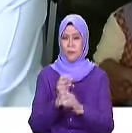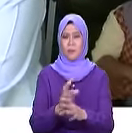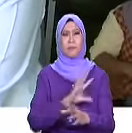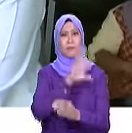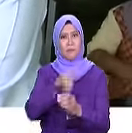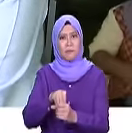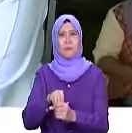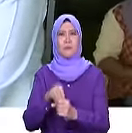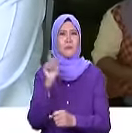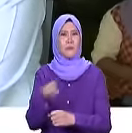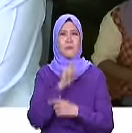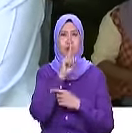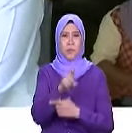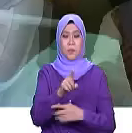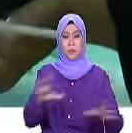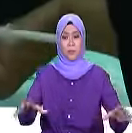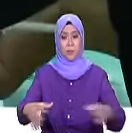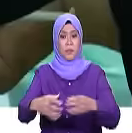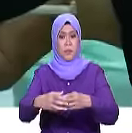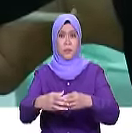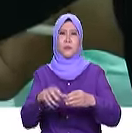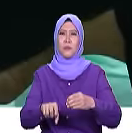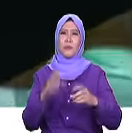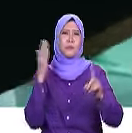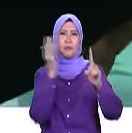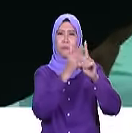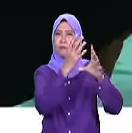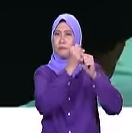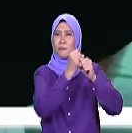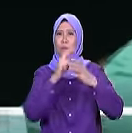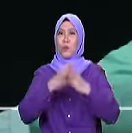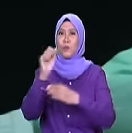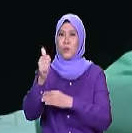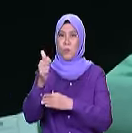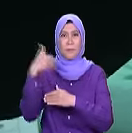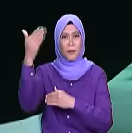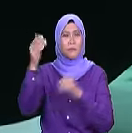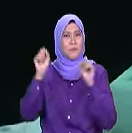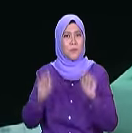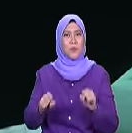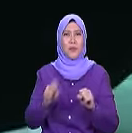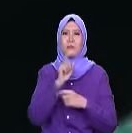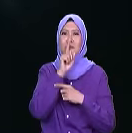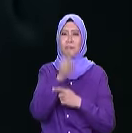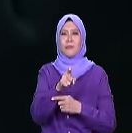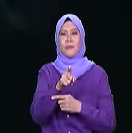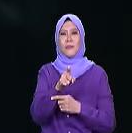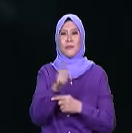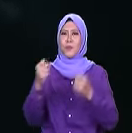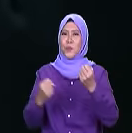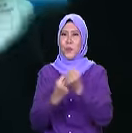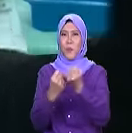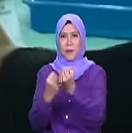untuk memastikan imuniti kelompok dapat dicapai sekurang-kurangnya Oktober depan mampu direalisasikan dengan